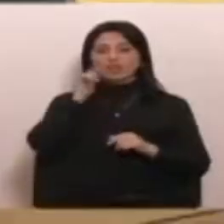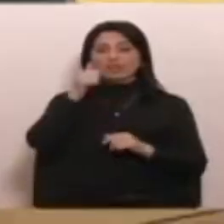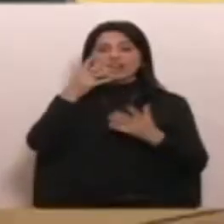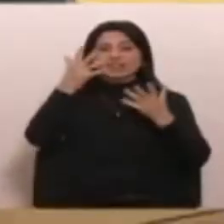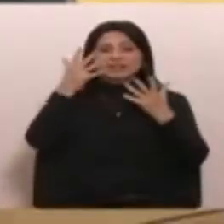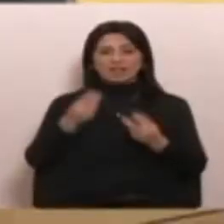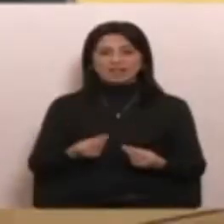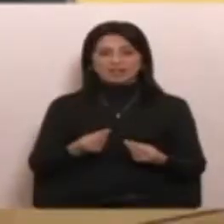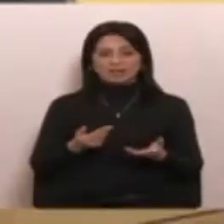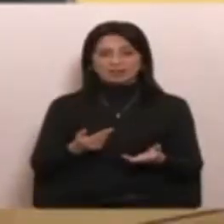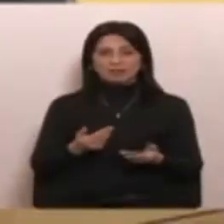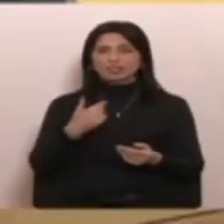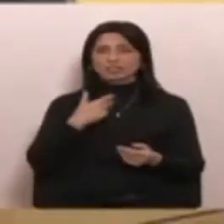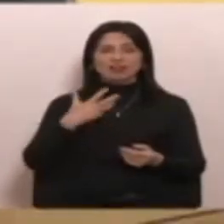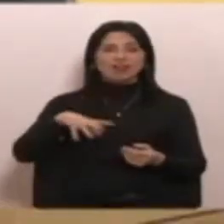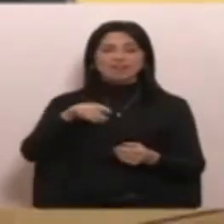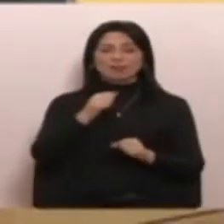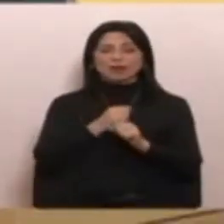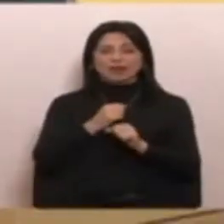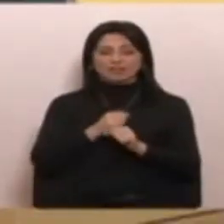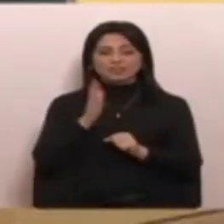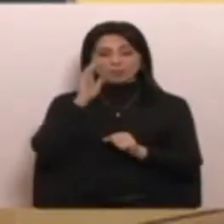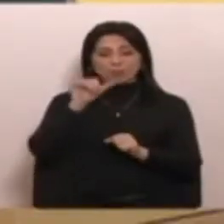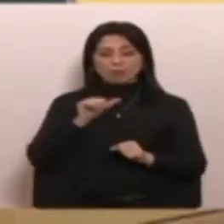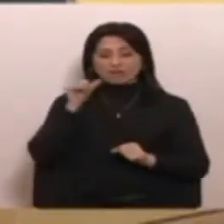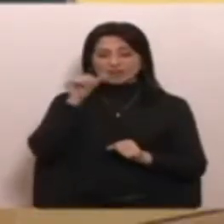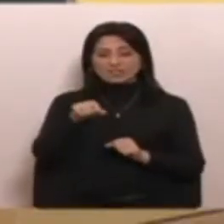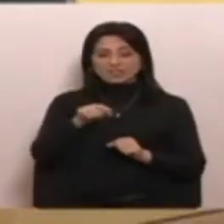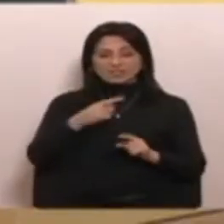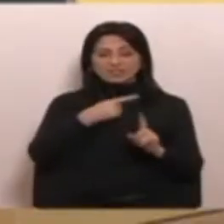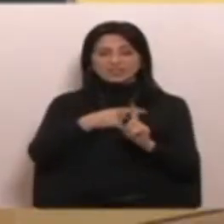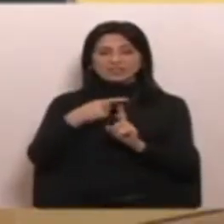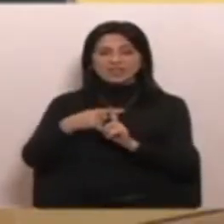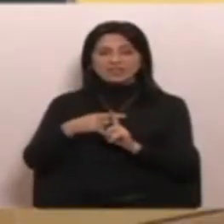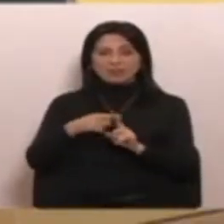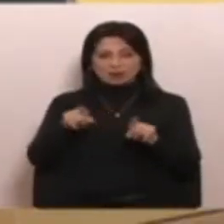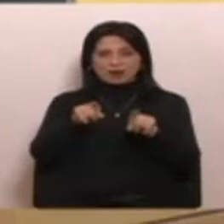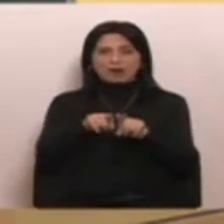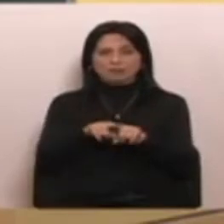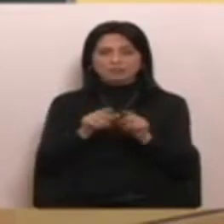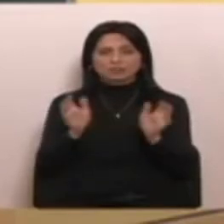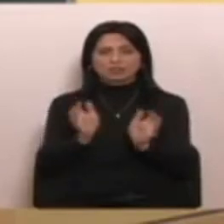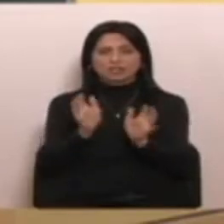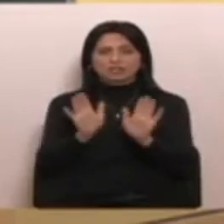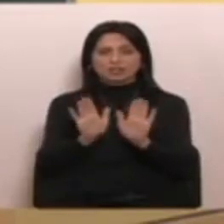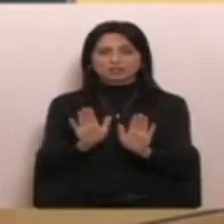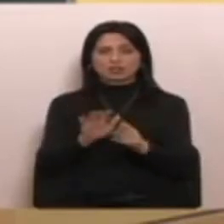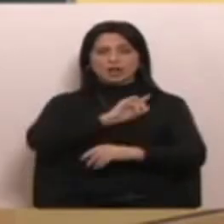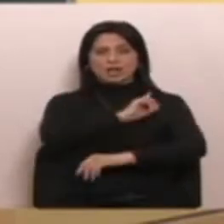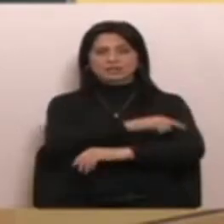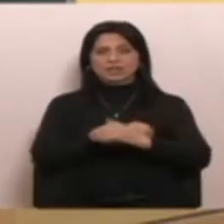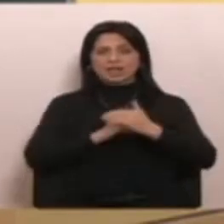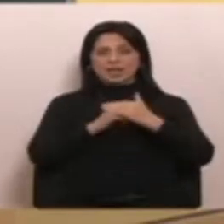დღისადმი. და ჩვენ ყველაფერს გავაკეთებთ, რომ მომავალ წელს ეს დადებითი ტენდენცია შენარჩუნდეს და გაძლიერდეს.